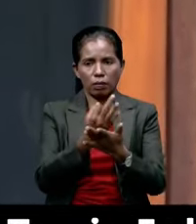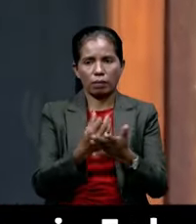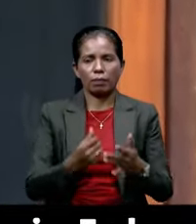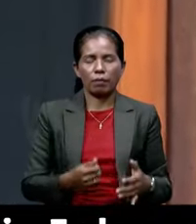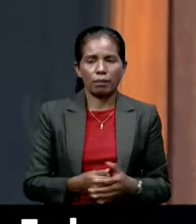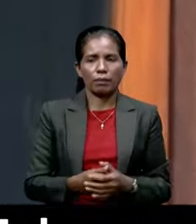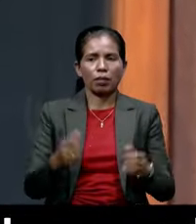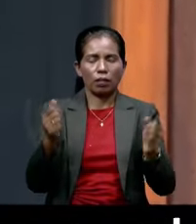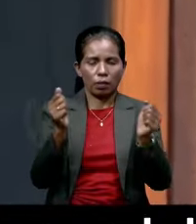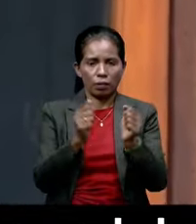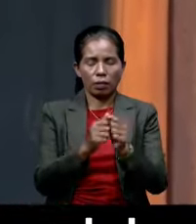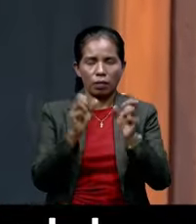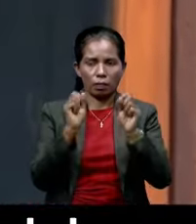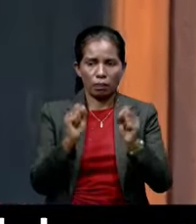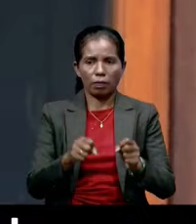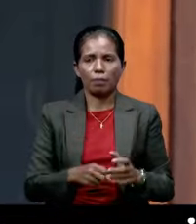hodi